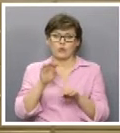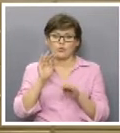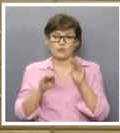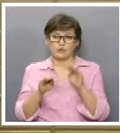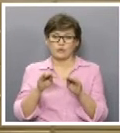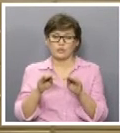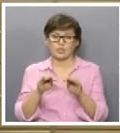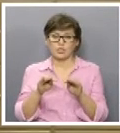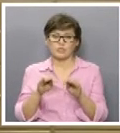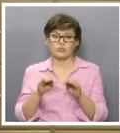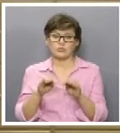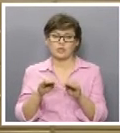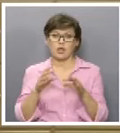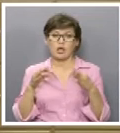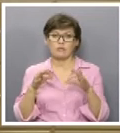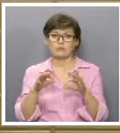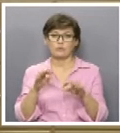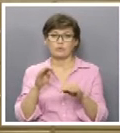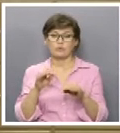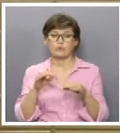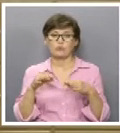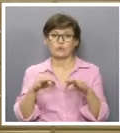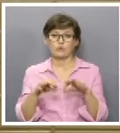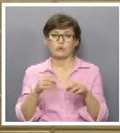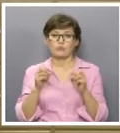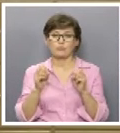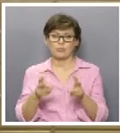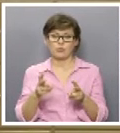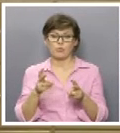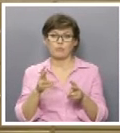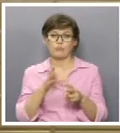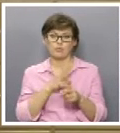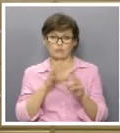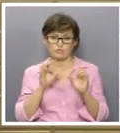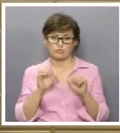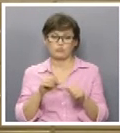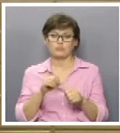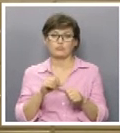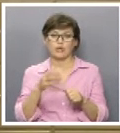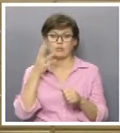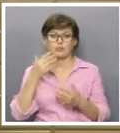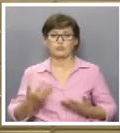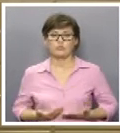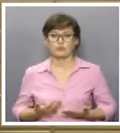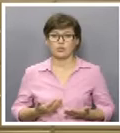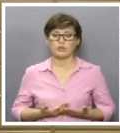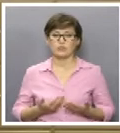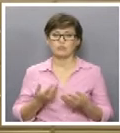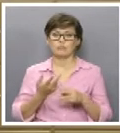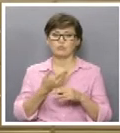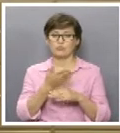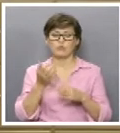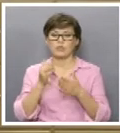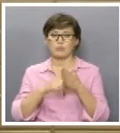орнатылған автокөлік ол қауіпті болуы мүмкін Алматы тұрғындарына. Сол себепті